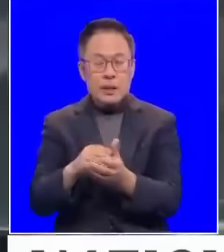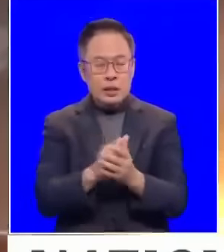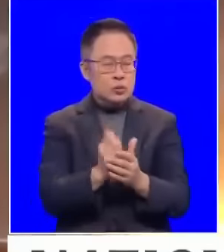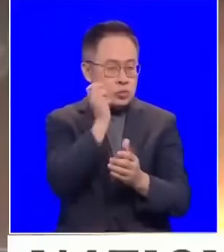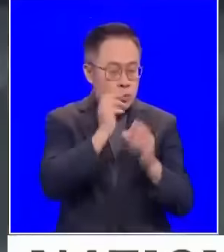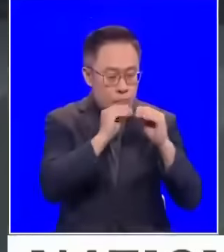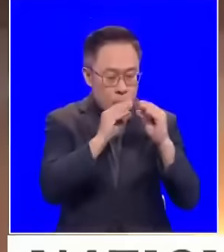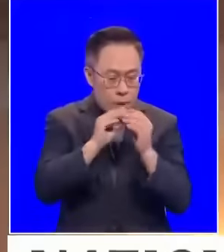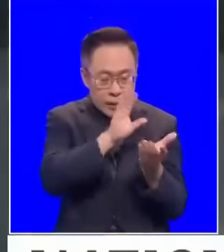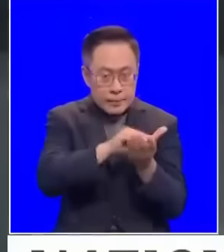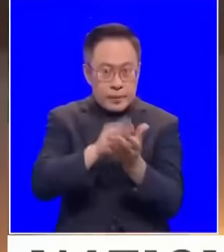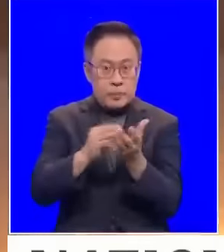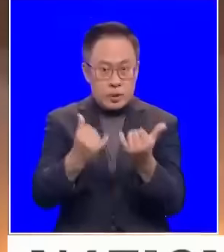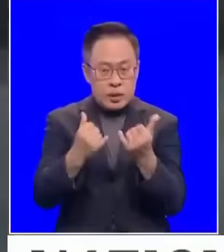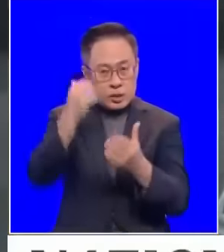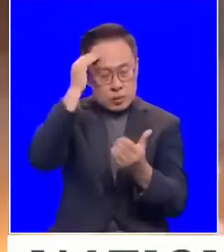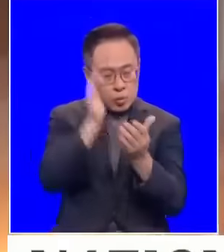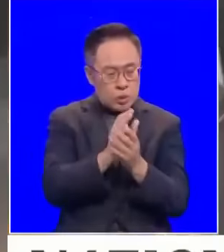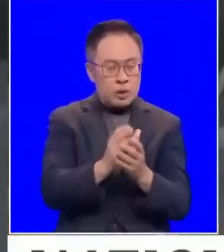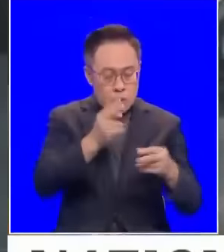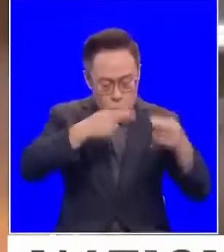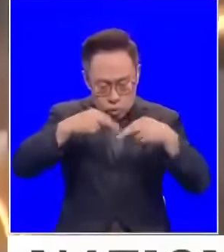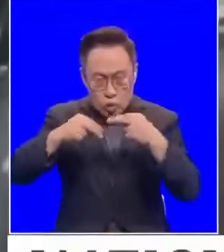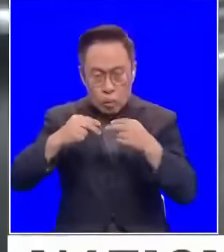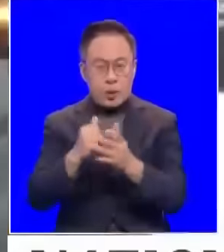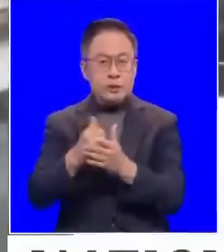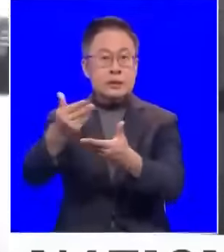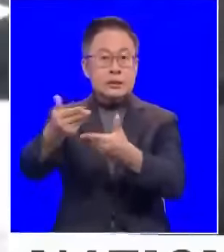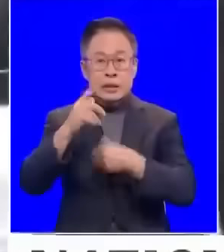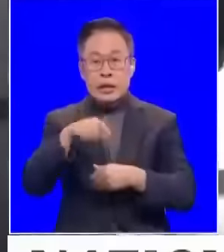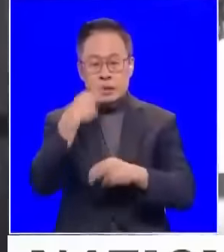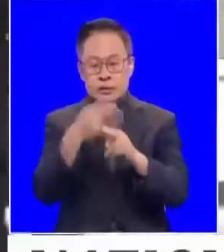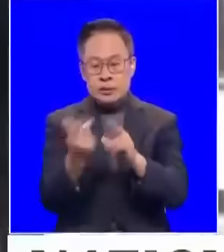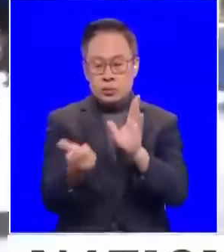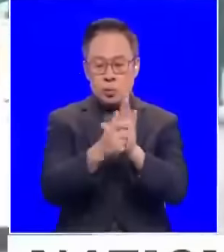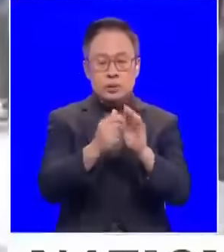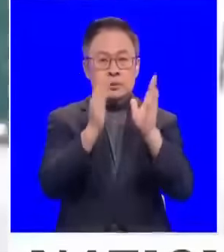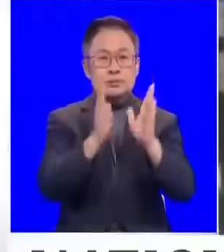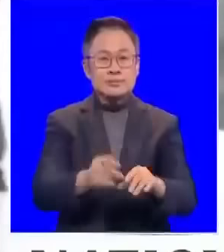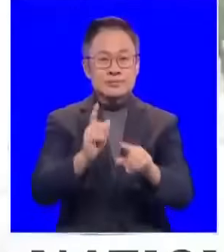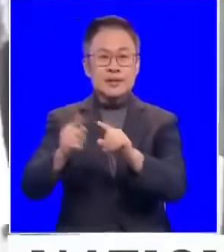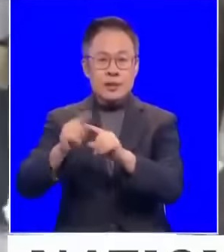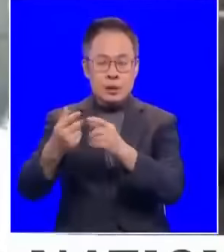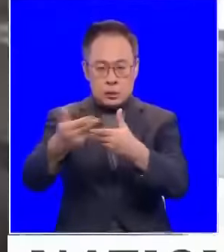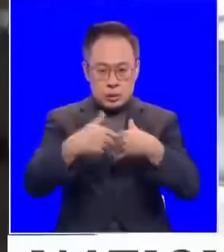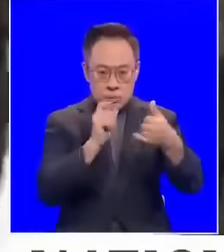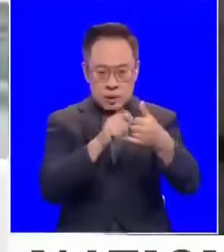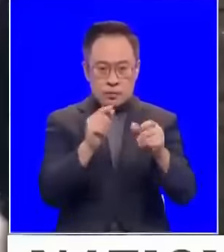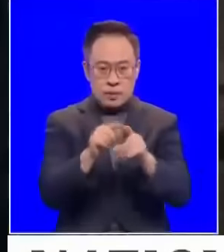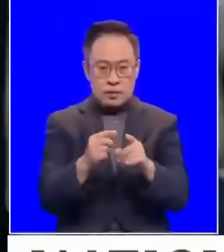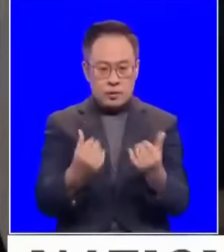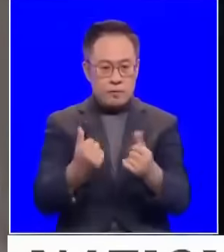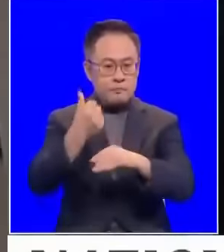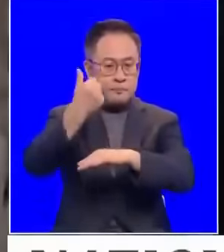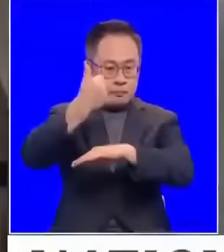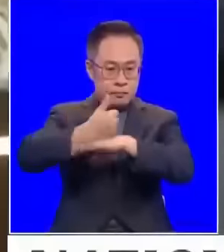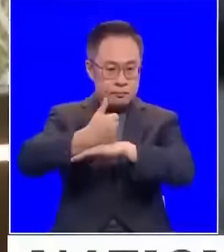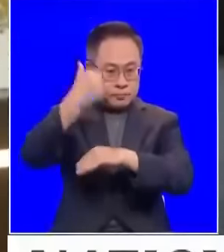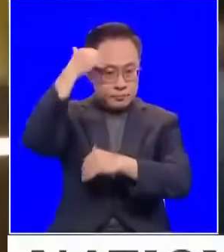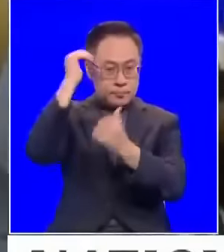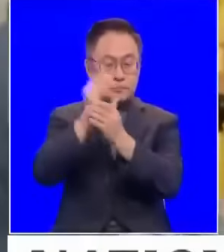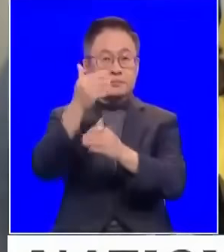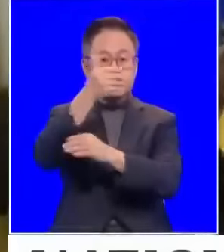โดยช่วงเช้าที่ผ่านมานะคะที่กองบัญชาการตำรวจสอบสวนกลางพลตำรวจเอกกิตติรัตน์พันเพชรนะคะผู้บัญชาการตำรวจแห่งชาติก็เดินทางมาประชุม